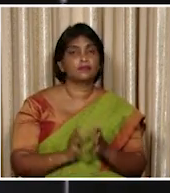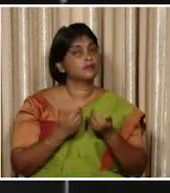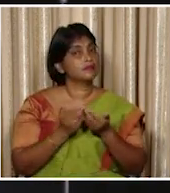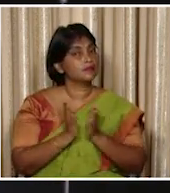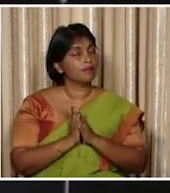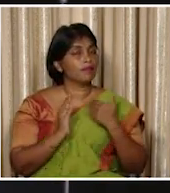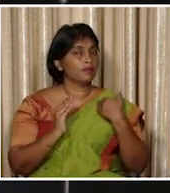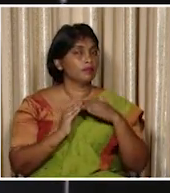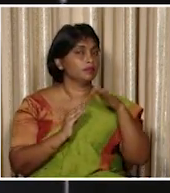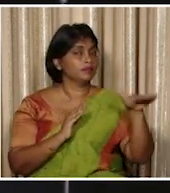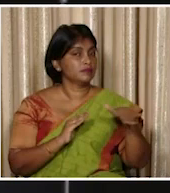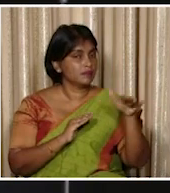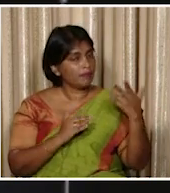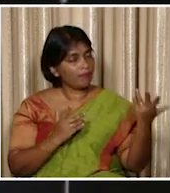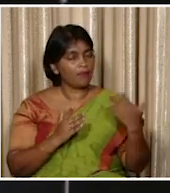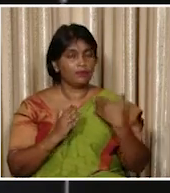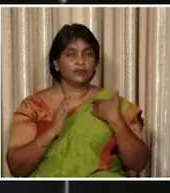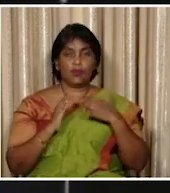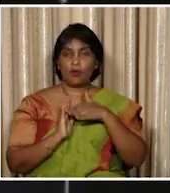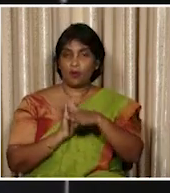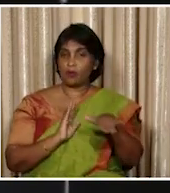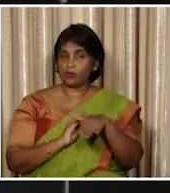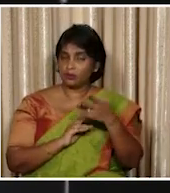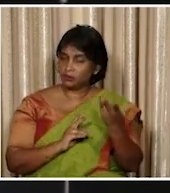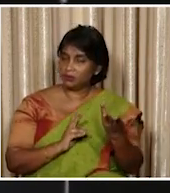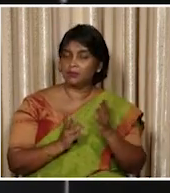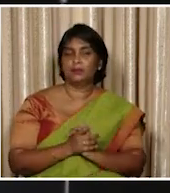තමන්ගේ ගමේ හරි තමන්ගේ ප්‍රදේශයේ